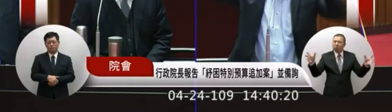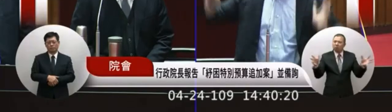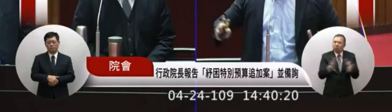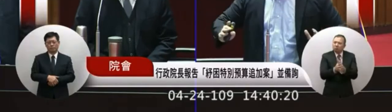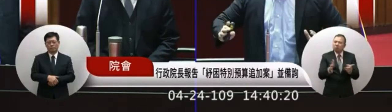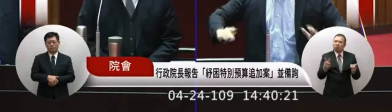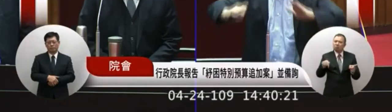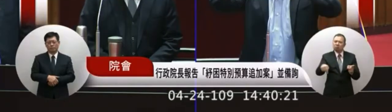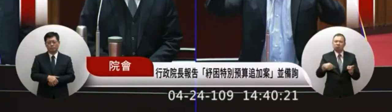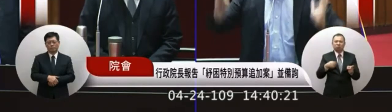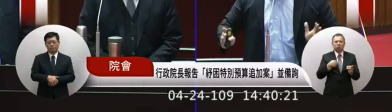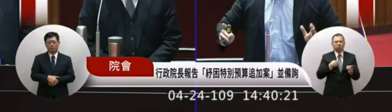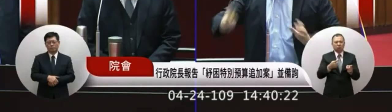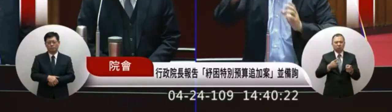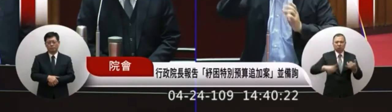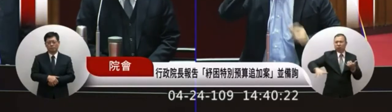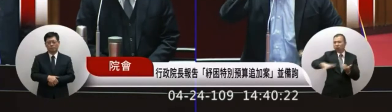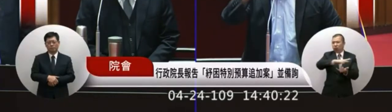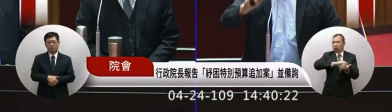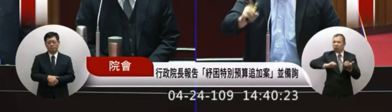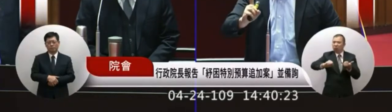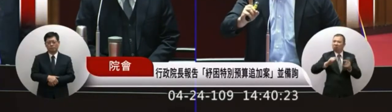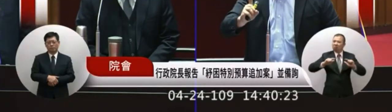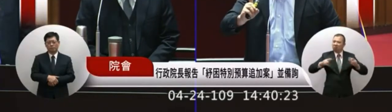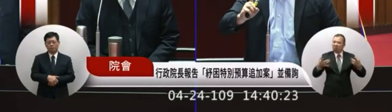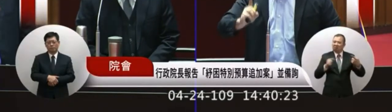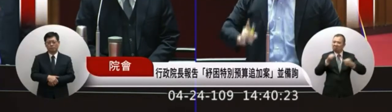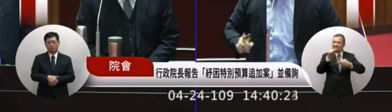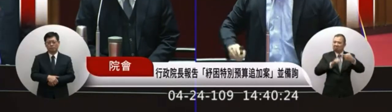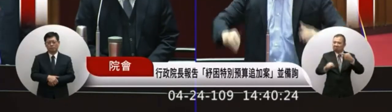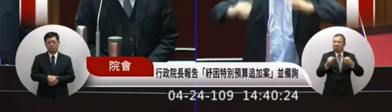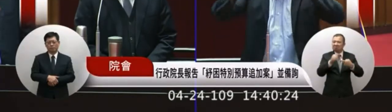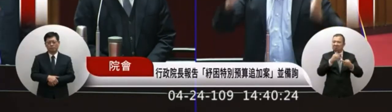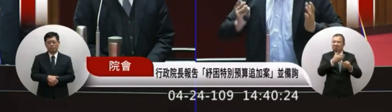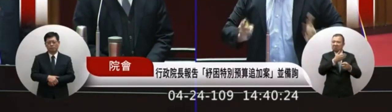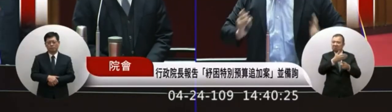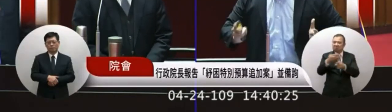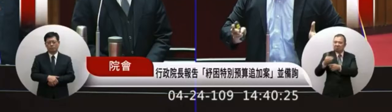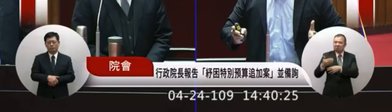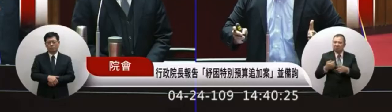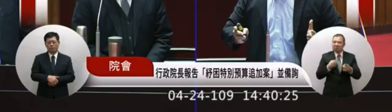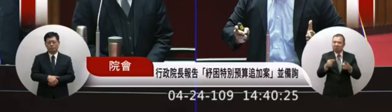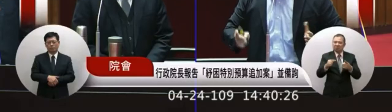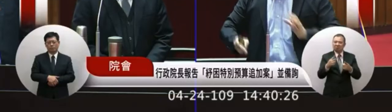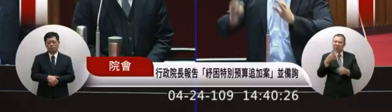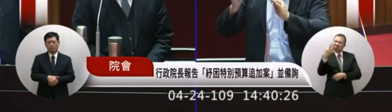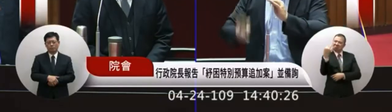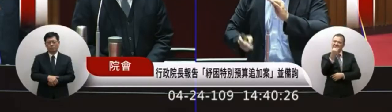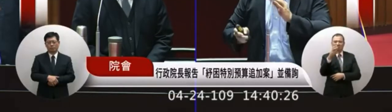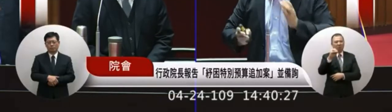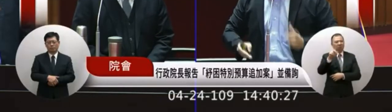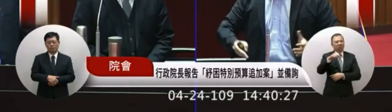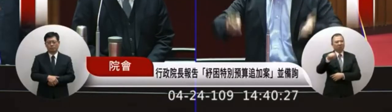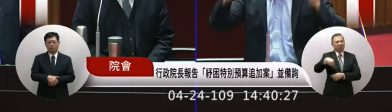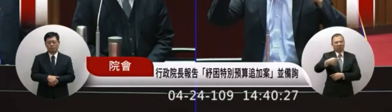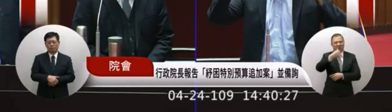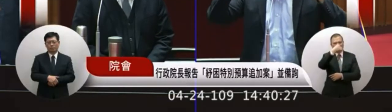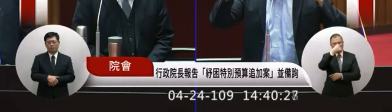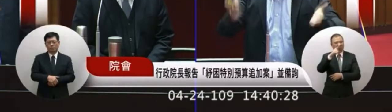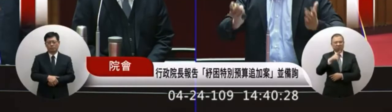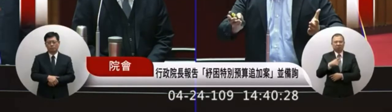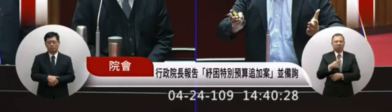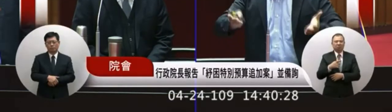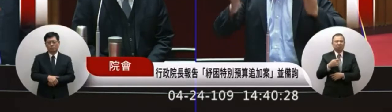总即规台湾敢会当分互1万人，就是讲伊钱足少的嘛，吼，所以这个部分是毋是会